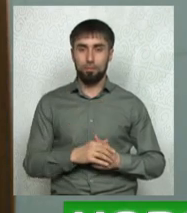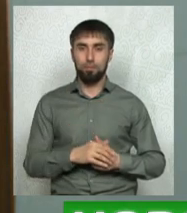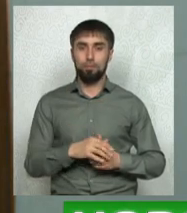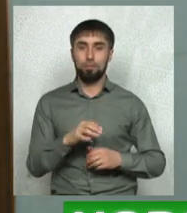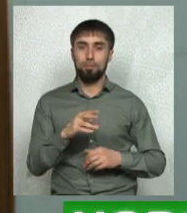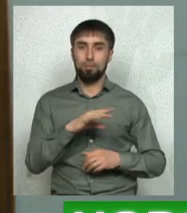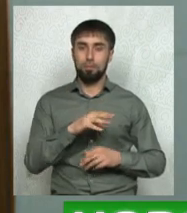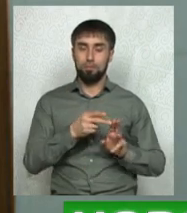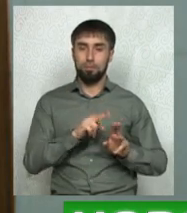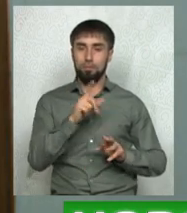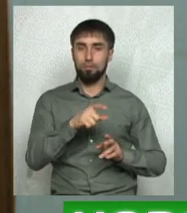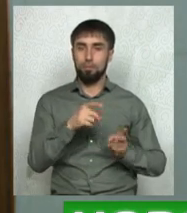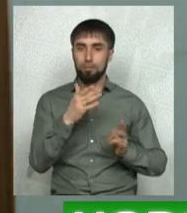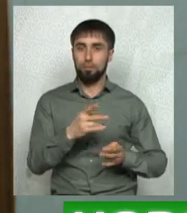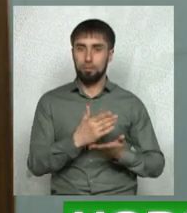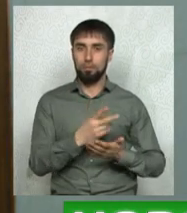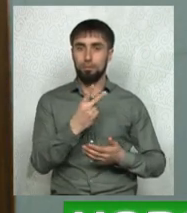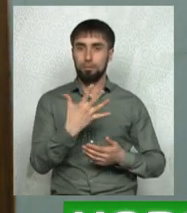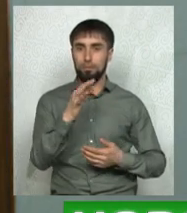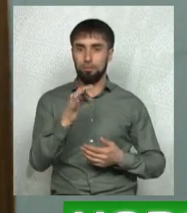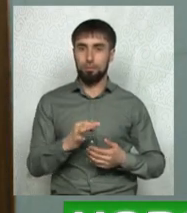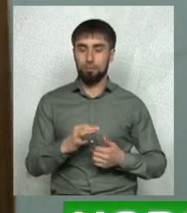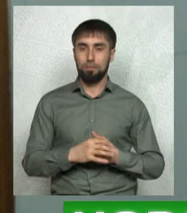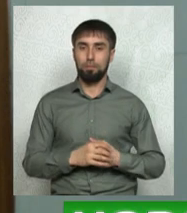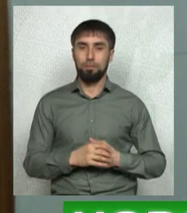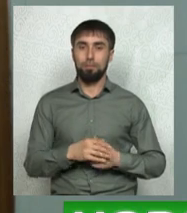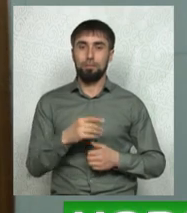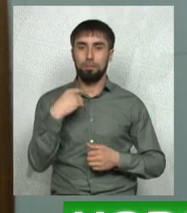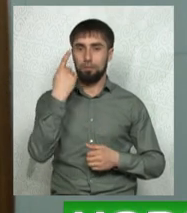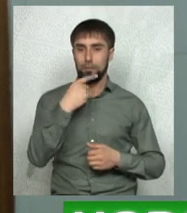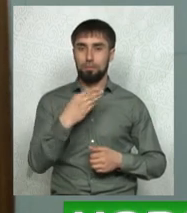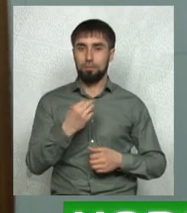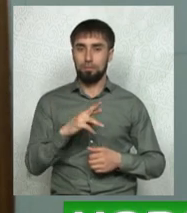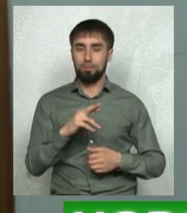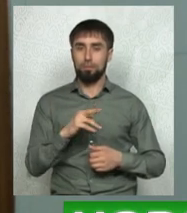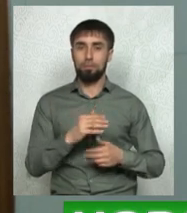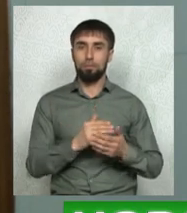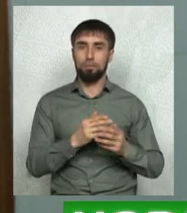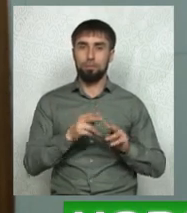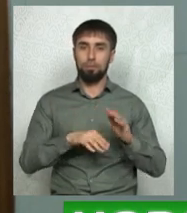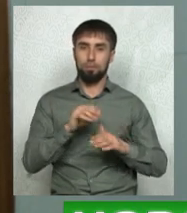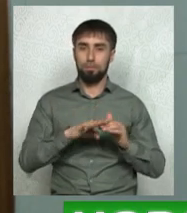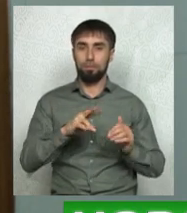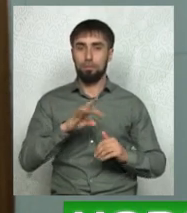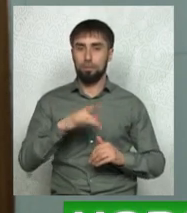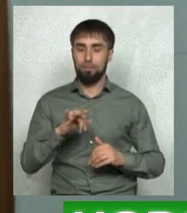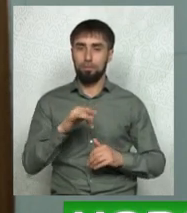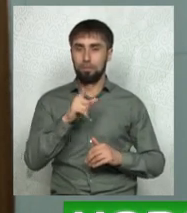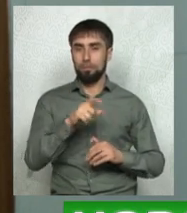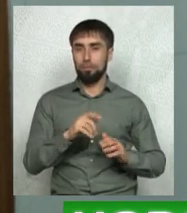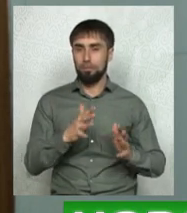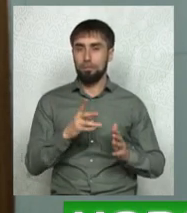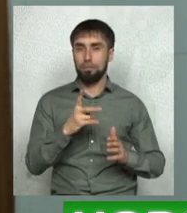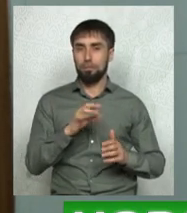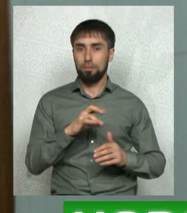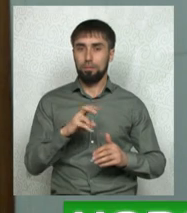супруга поражение 25%, термический ожог лица, шеи, верхних и нижних конечностей. Там, конечно, ситуация